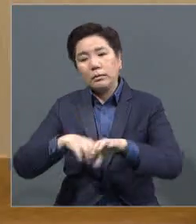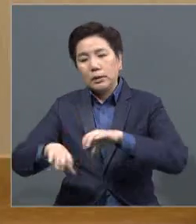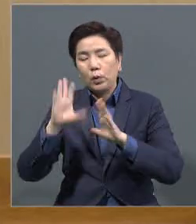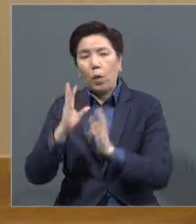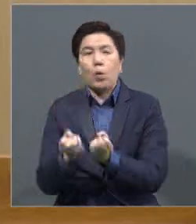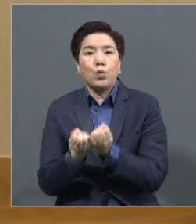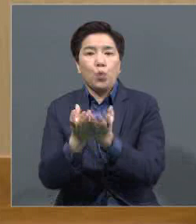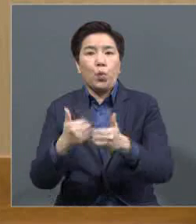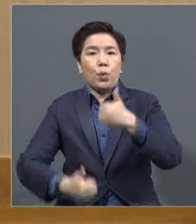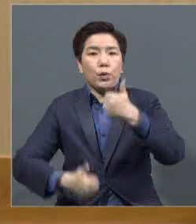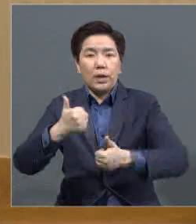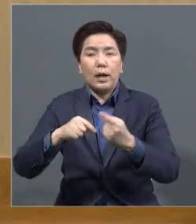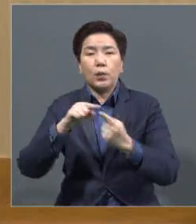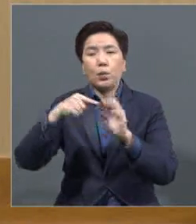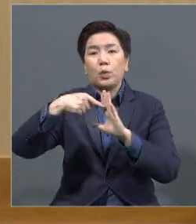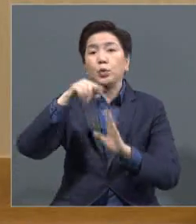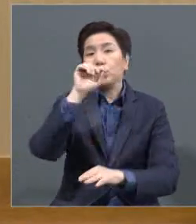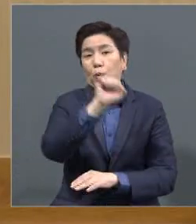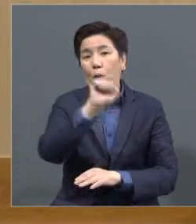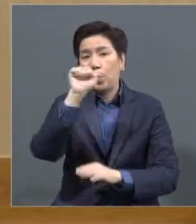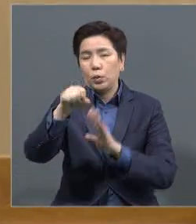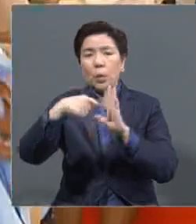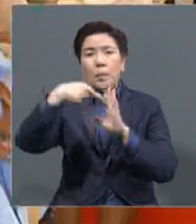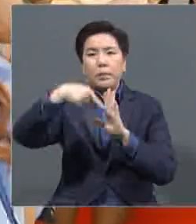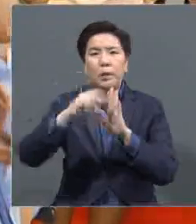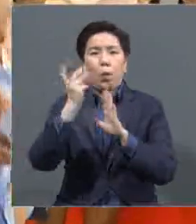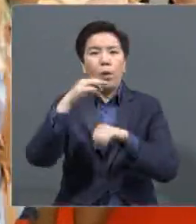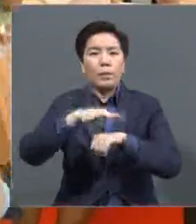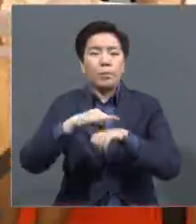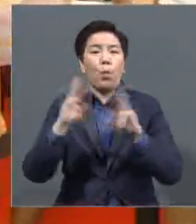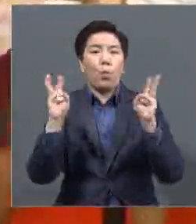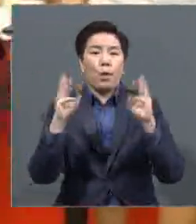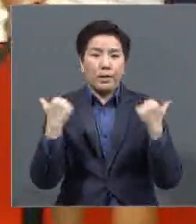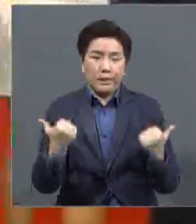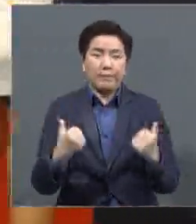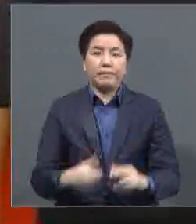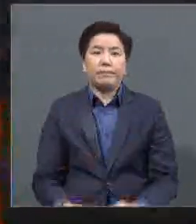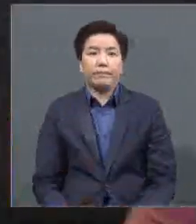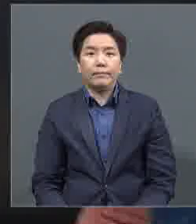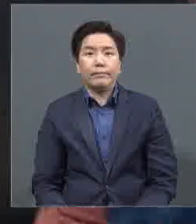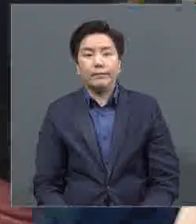ส่งผู้สมัครโรงรับเลือกตั้งส.สแทนตำแหน่งที่ว่างได้ในทันที